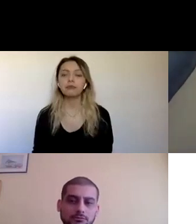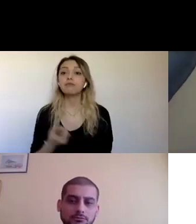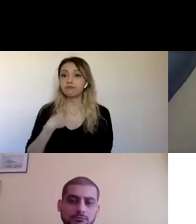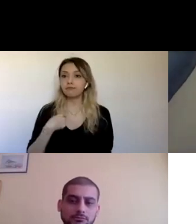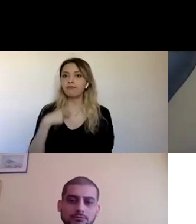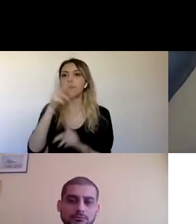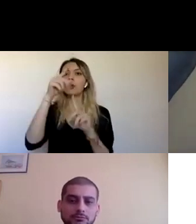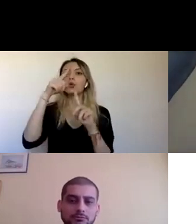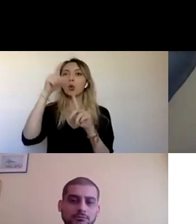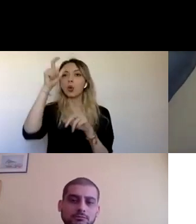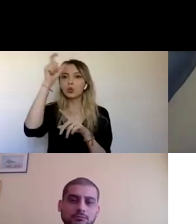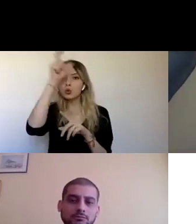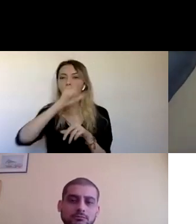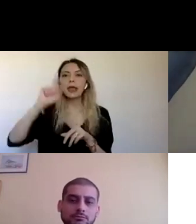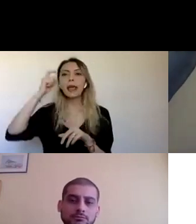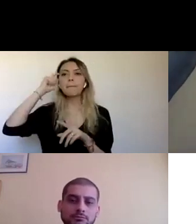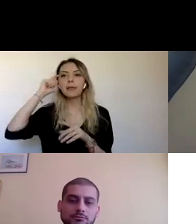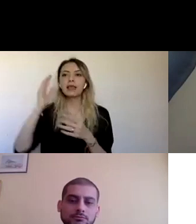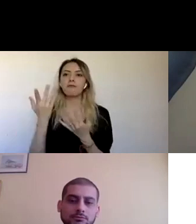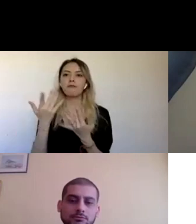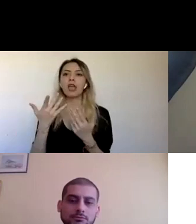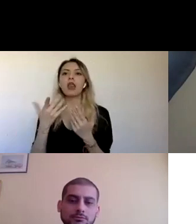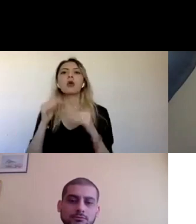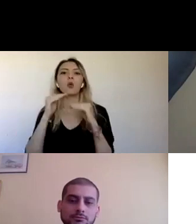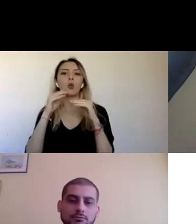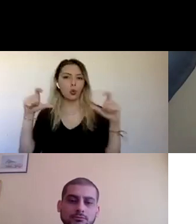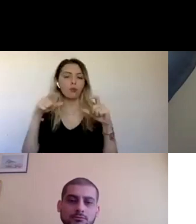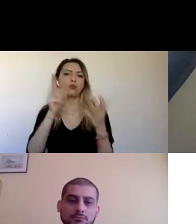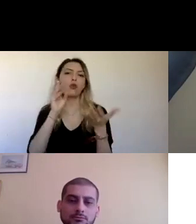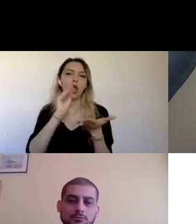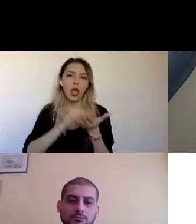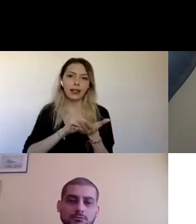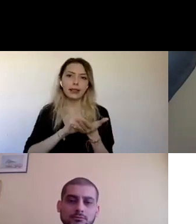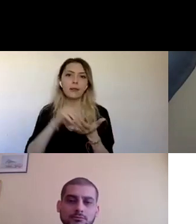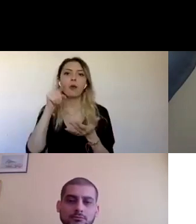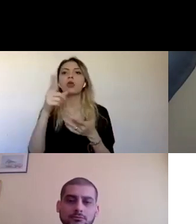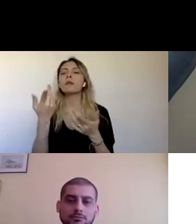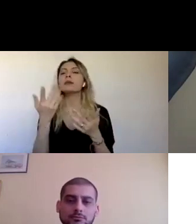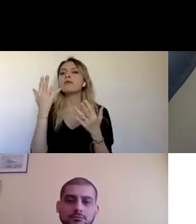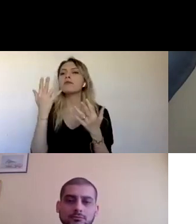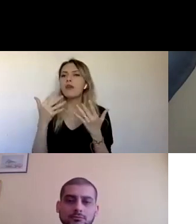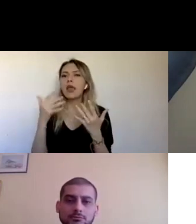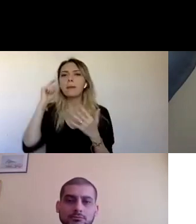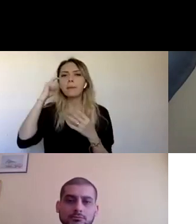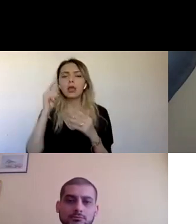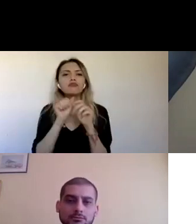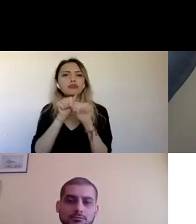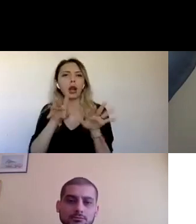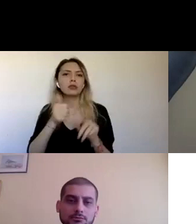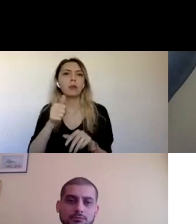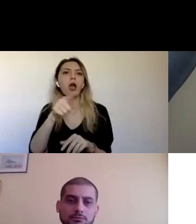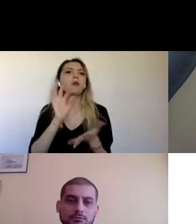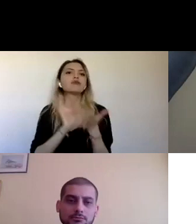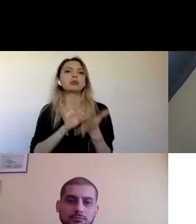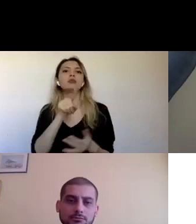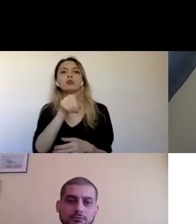yayınladığı zaman da bu verilere ulaşmak için. Bunları buradan takip edip ilgimi çekiyorsa direkt ana